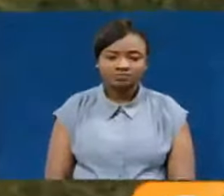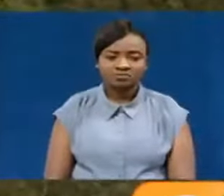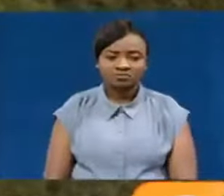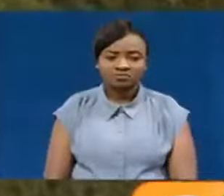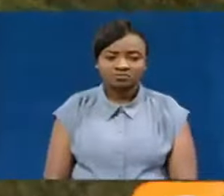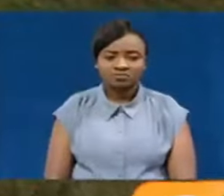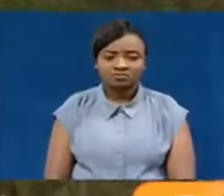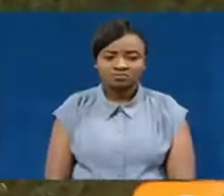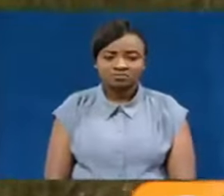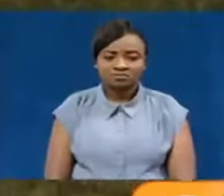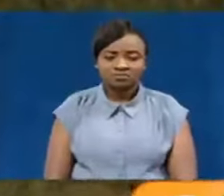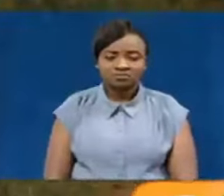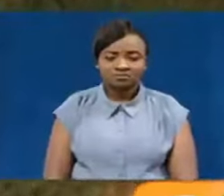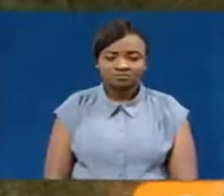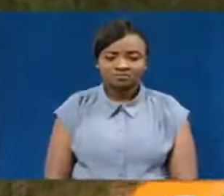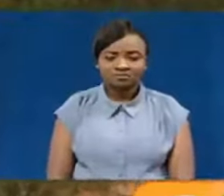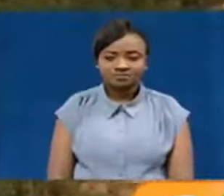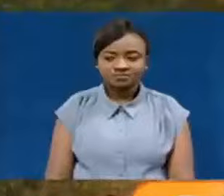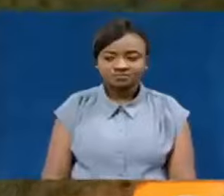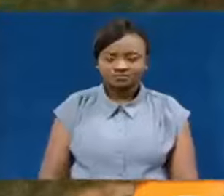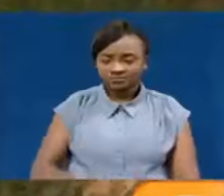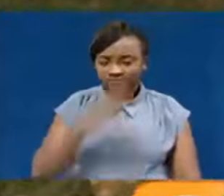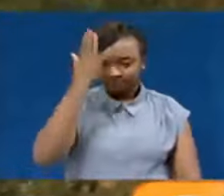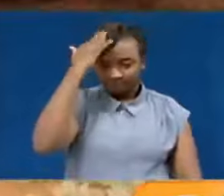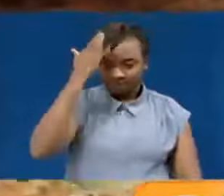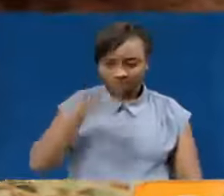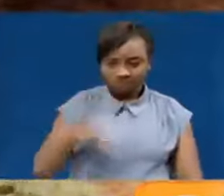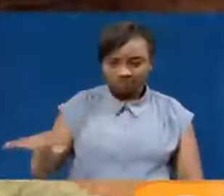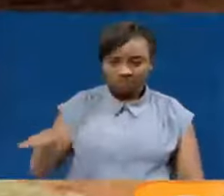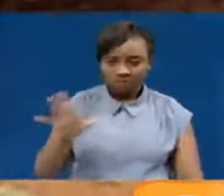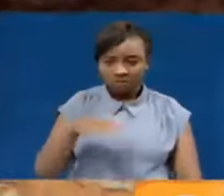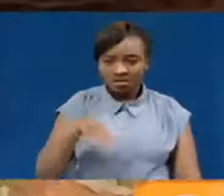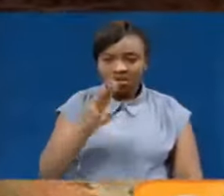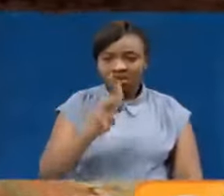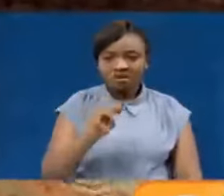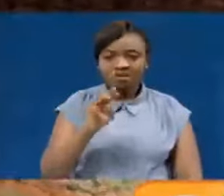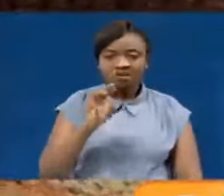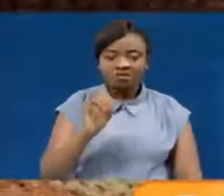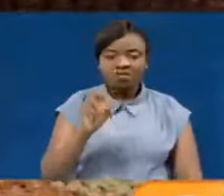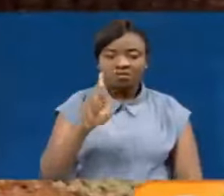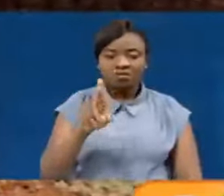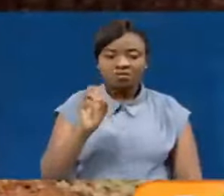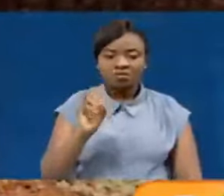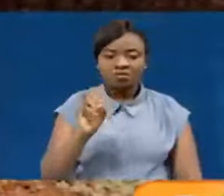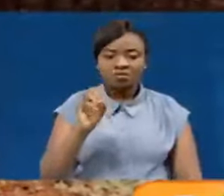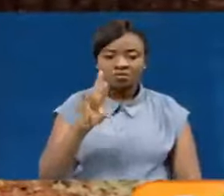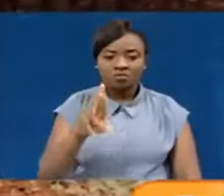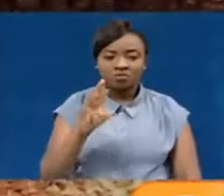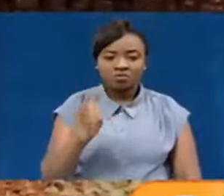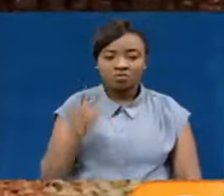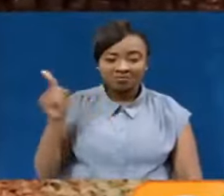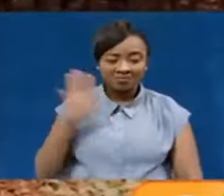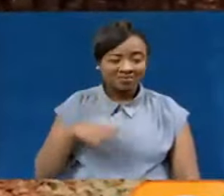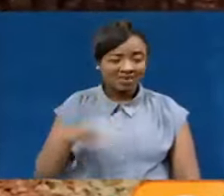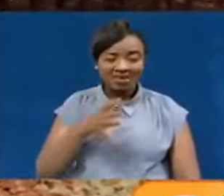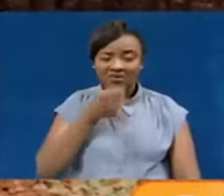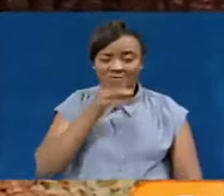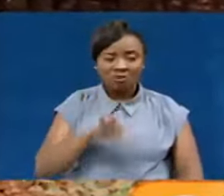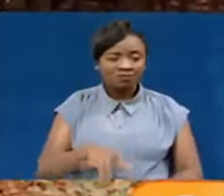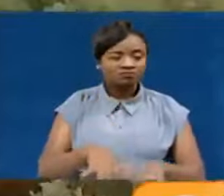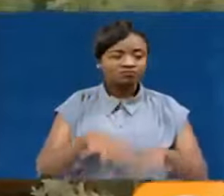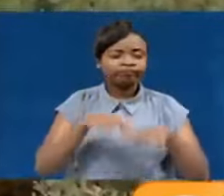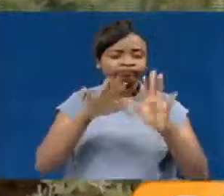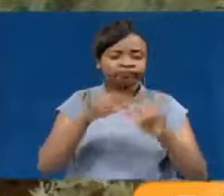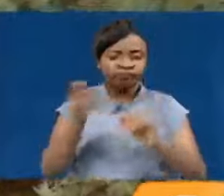Ni Jumatatu asubuhi katika kijiji cha Mororo, Tana River. Kijiji hiki ni miongoni mwa vile vilivyoathirika na mafuriko Disemba mwaka